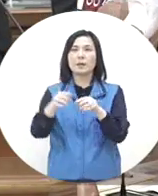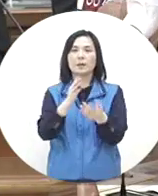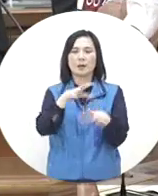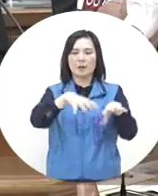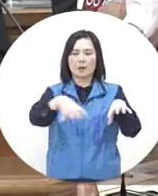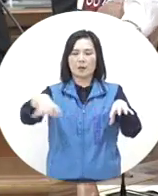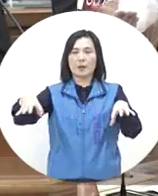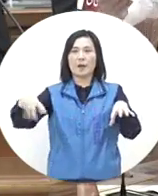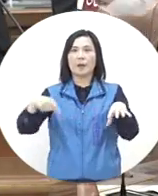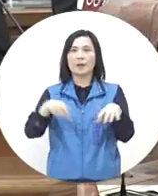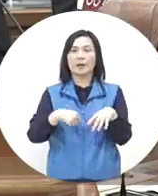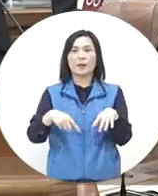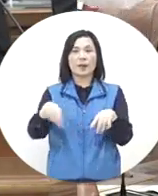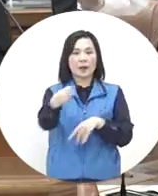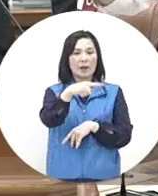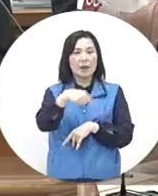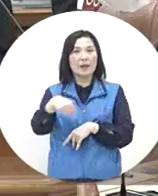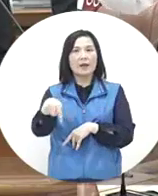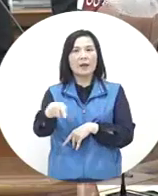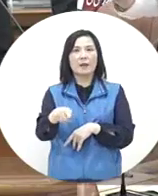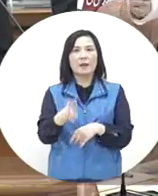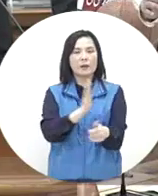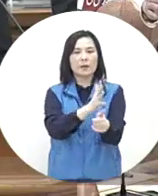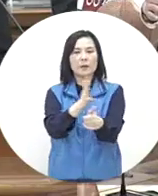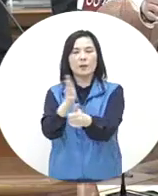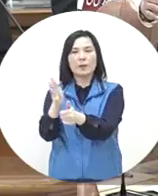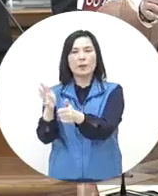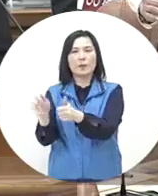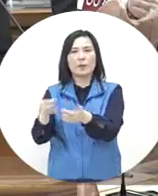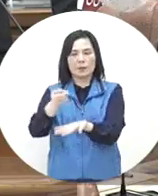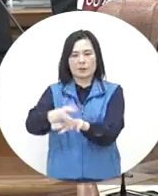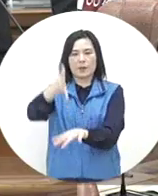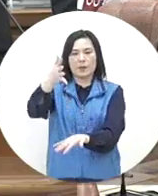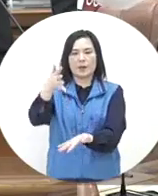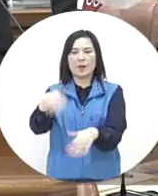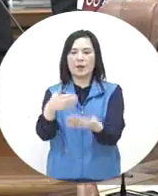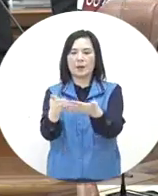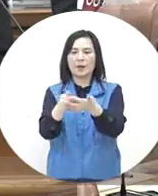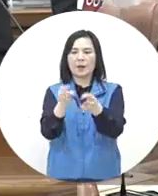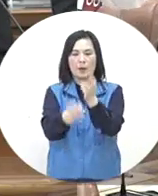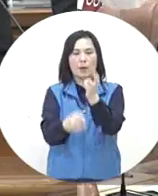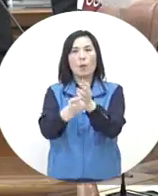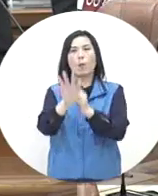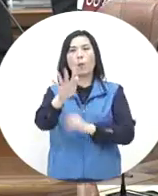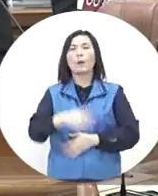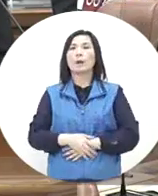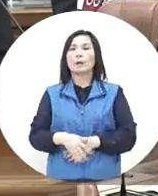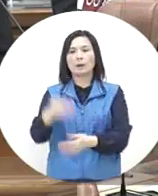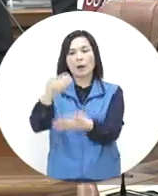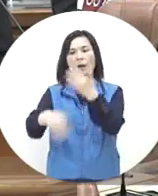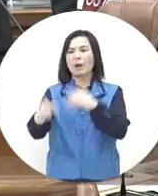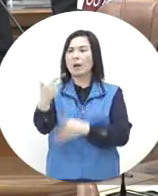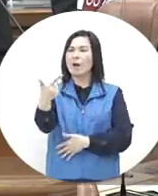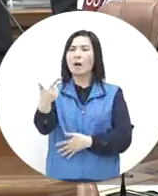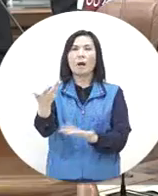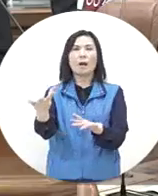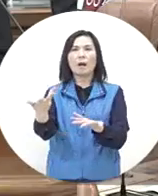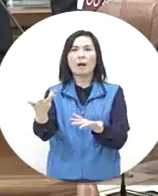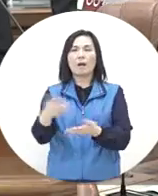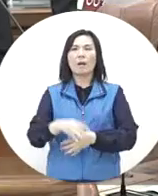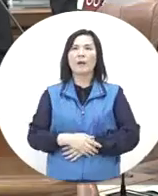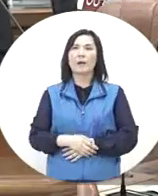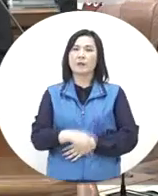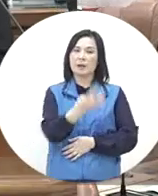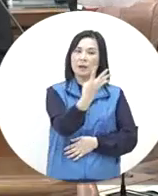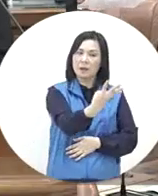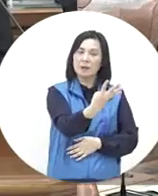得投资人进行这个建筑的细部设计中，那其实还有6个站呢、啊。就说其他除了这